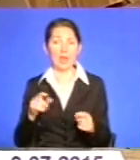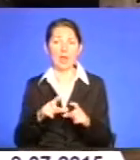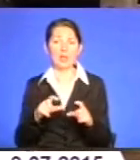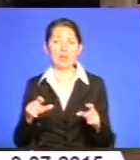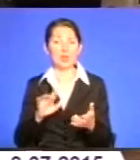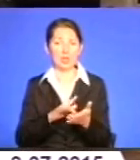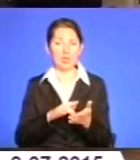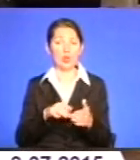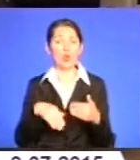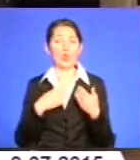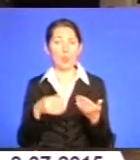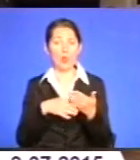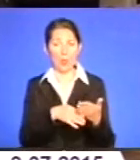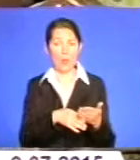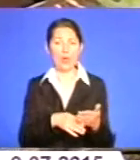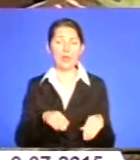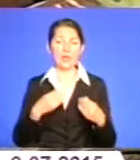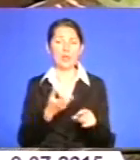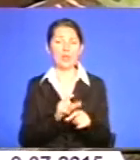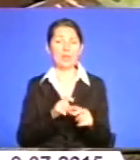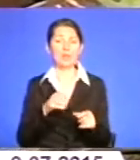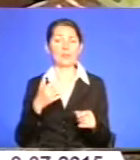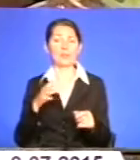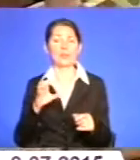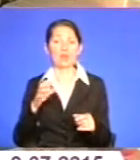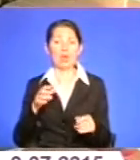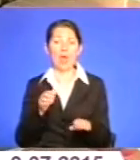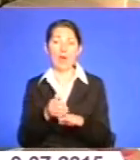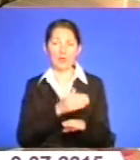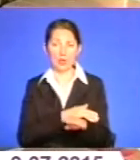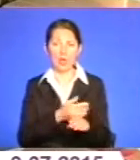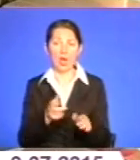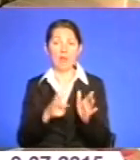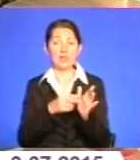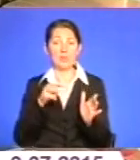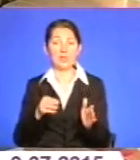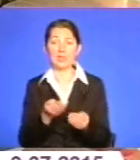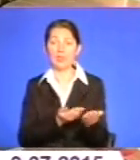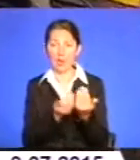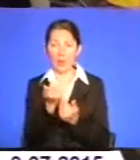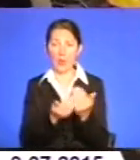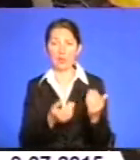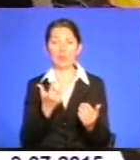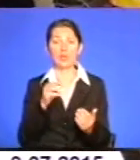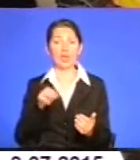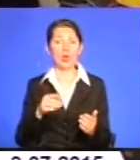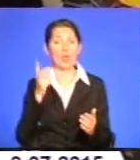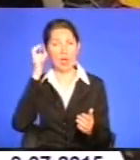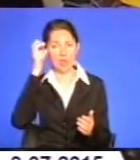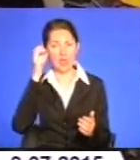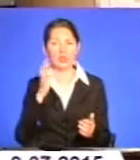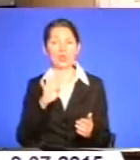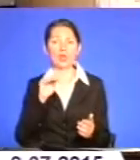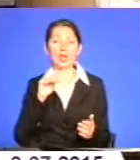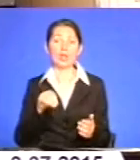АТО передали більше 200 пар взуття, понад 8 тисяч шкарпеток, 3 тони 200 кілограмів гречки, 4 тисячі м'ясних та рибних